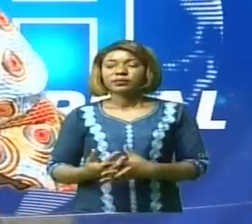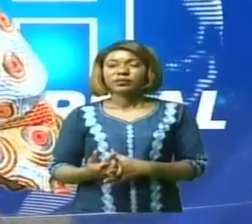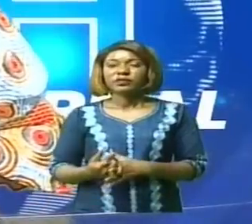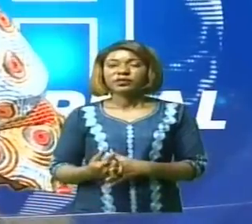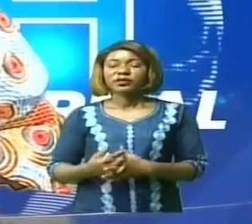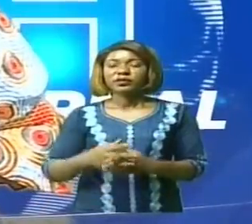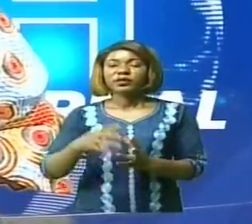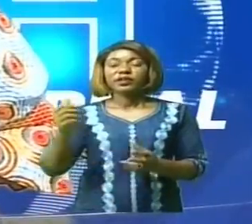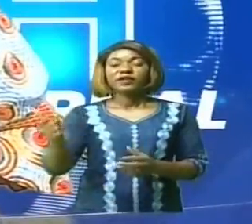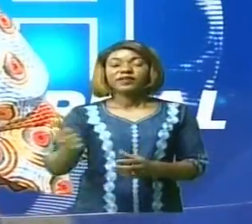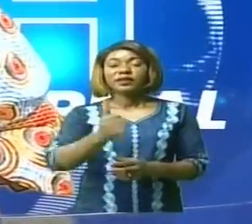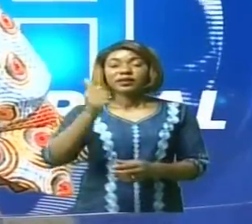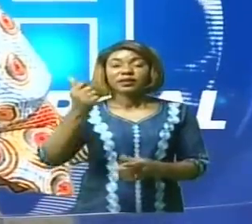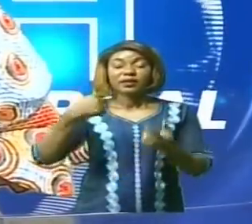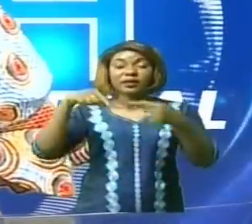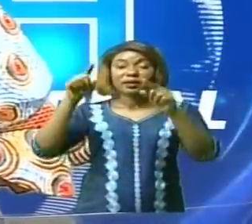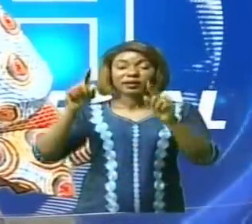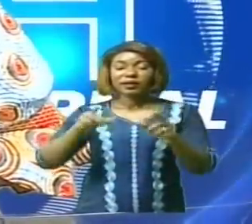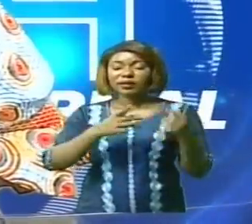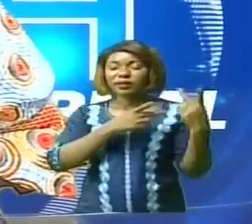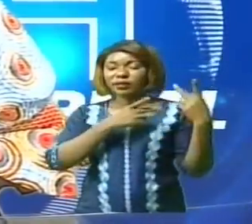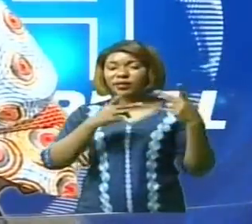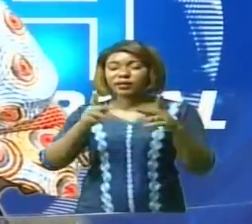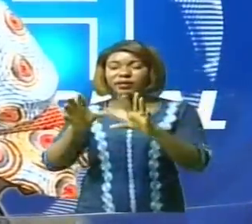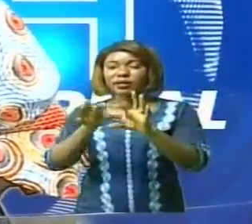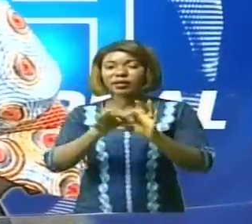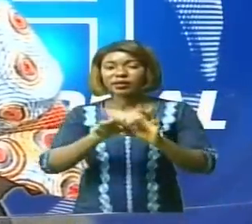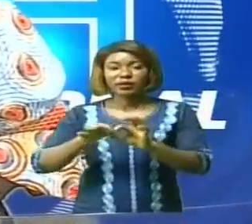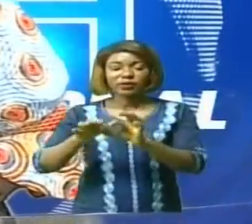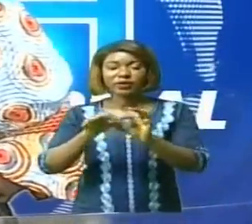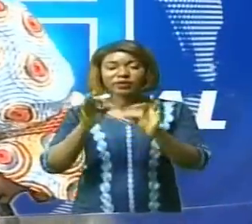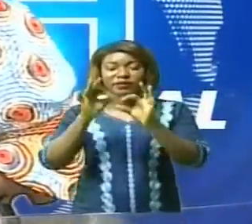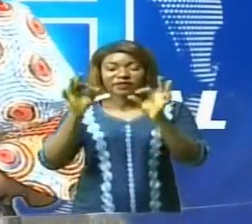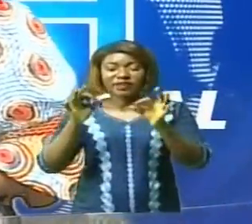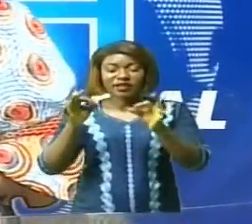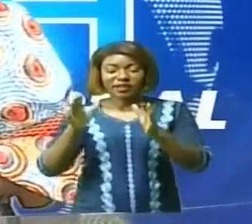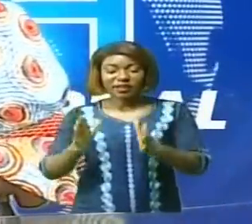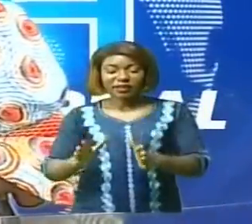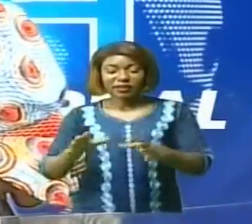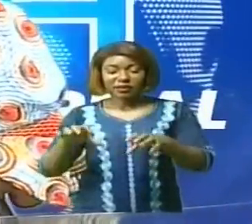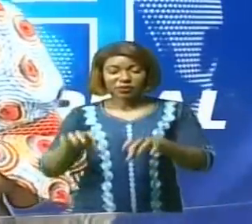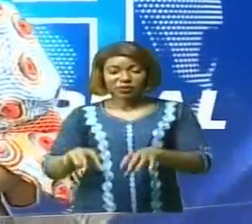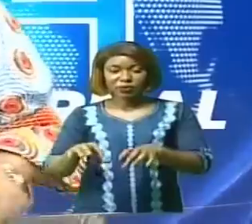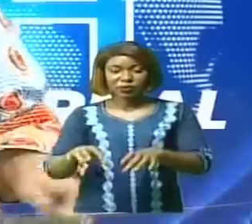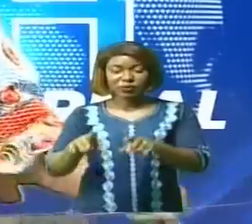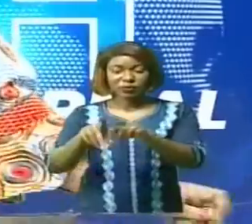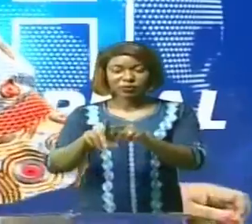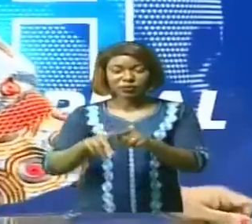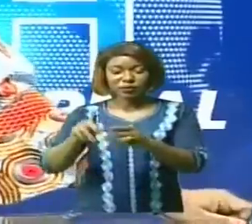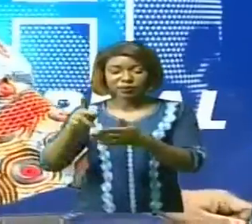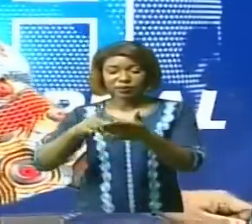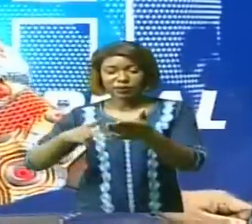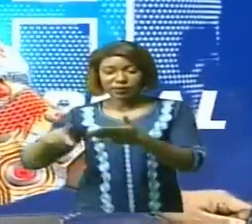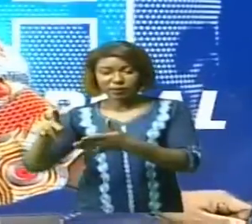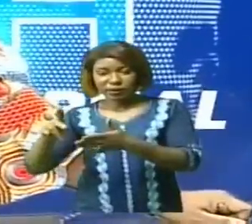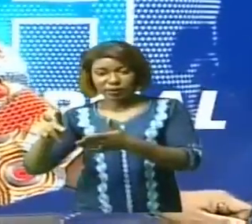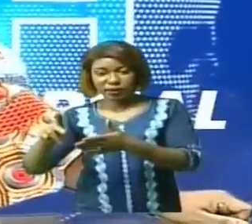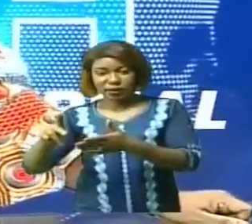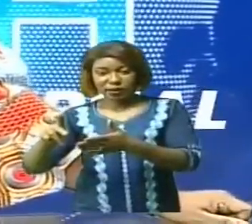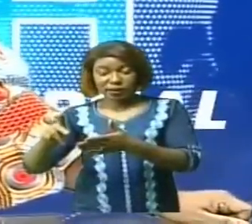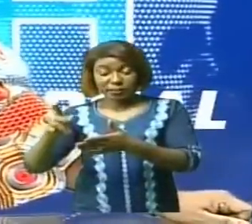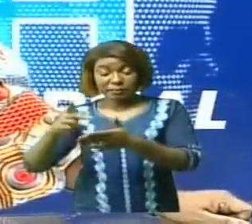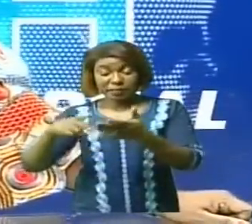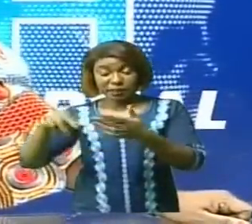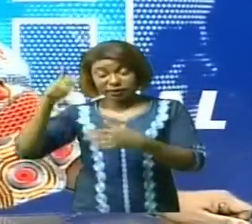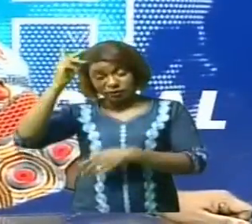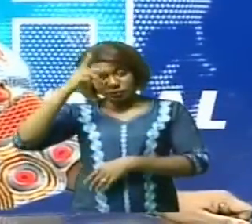21 ans jour pour jour depuis qu'existe l'Union nationale des fédéralistes du Congo, UNAFEC, parti cher à feu Gabriel Kyungu